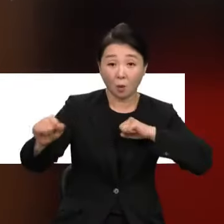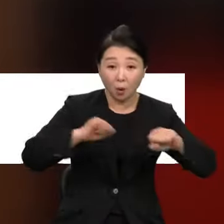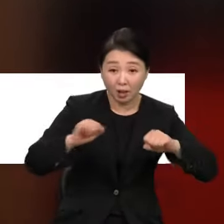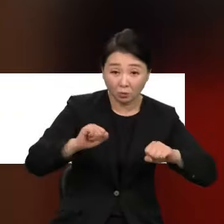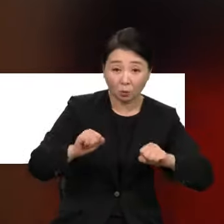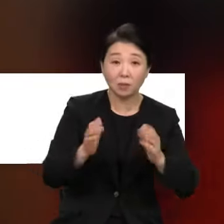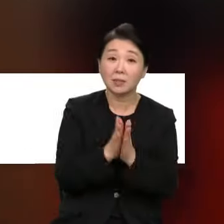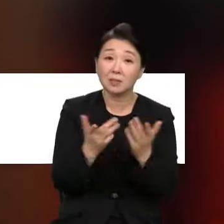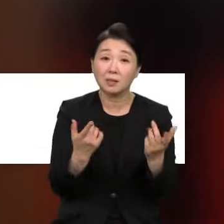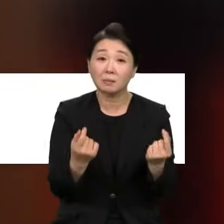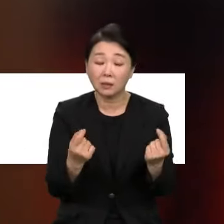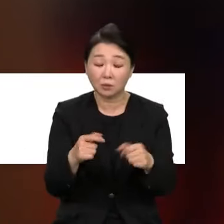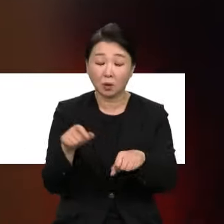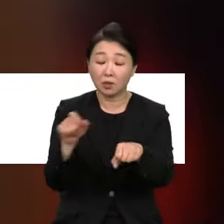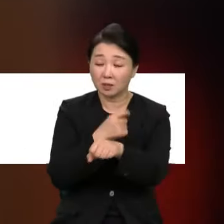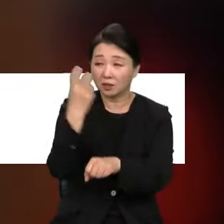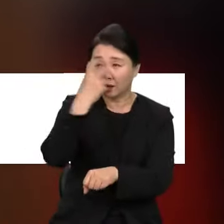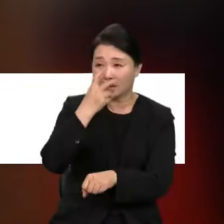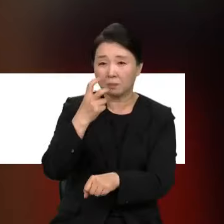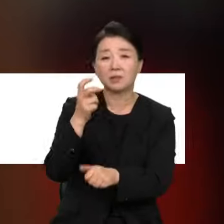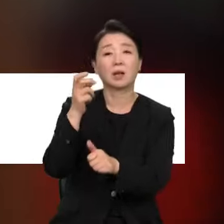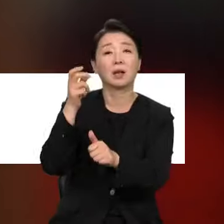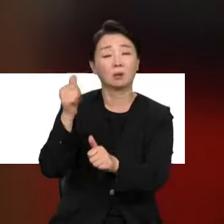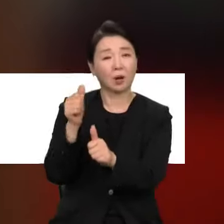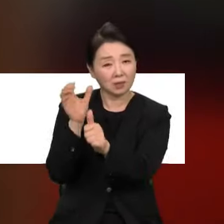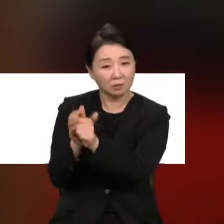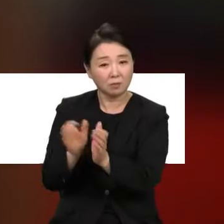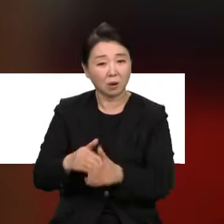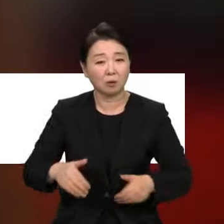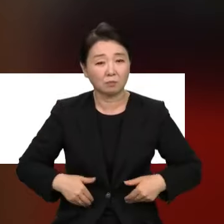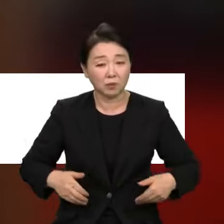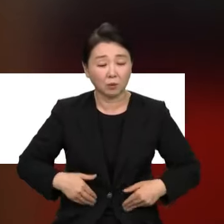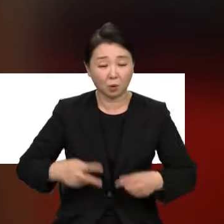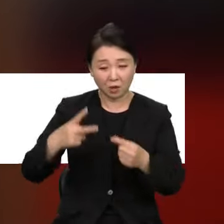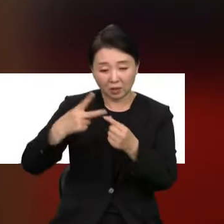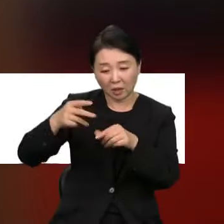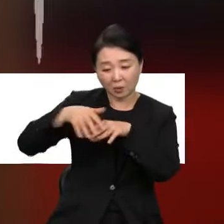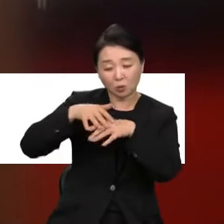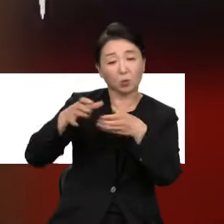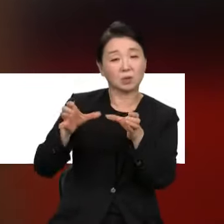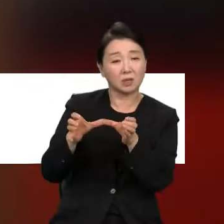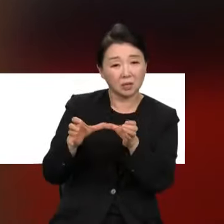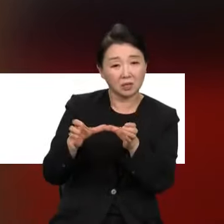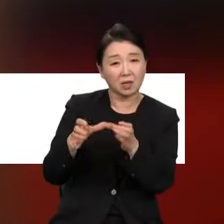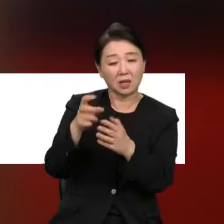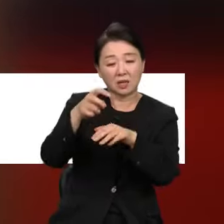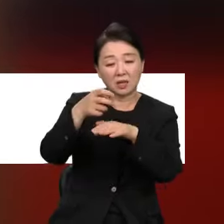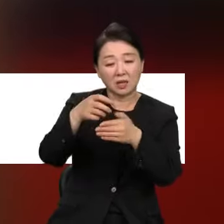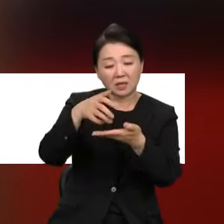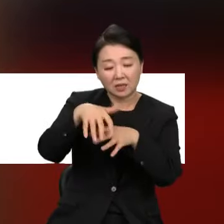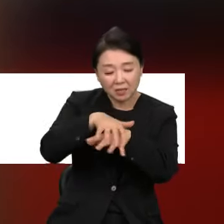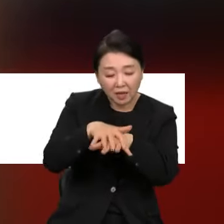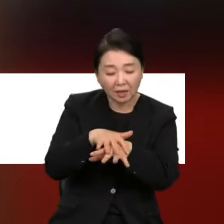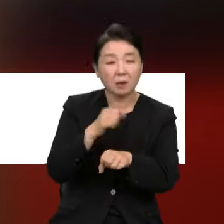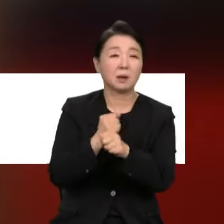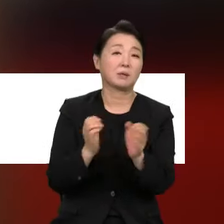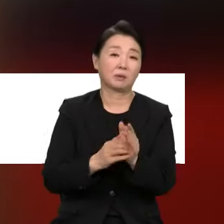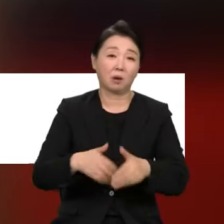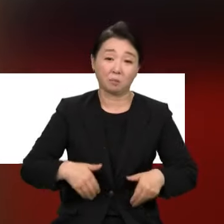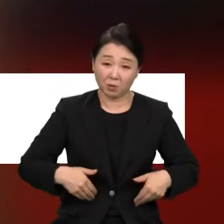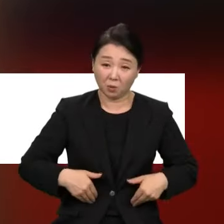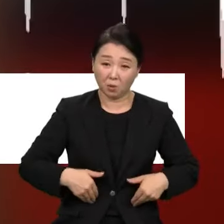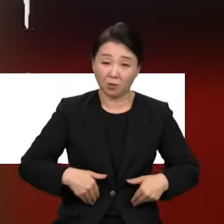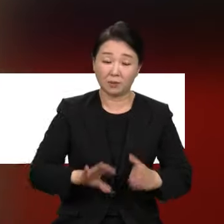하셨으니만큼 특별 감찰관 임명하고 제 부속실 등 이렇게 체계를 잡는 것이 국민들이